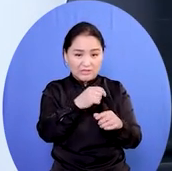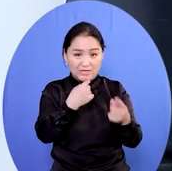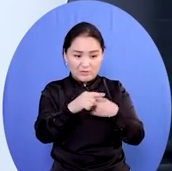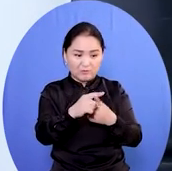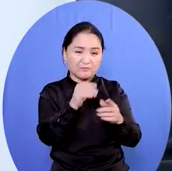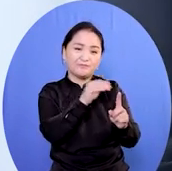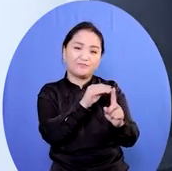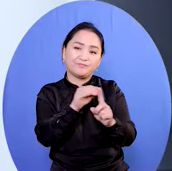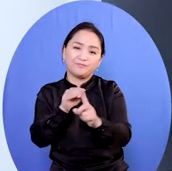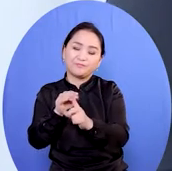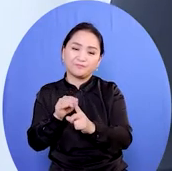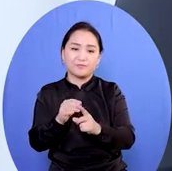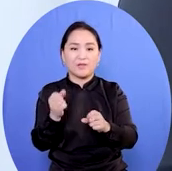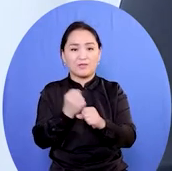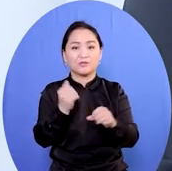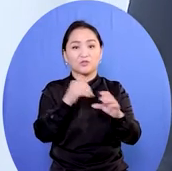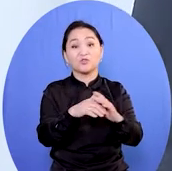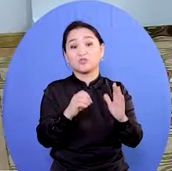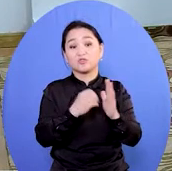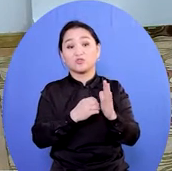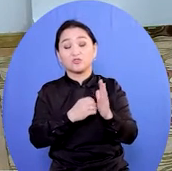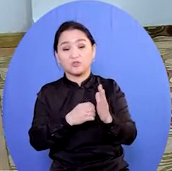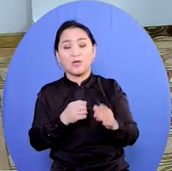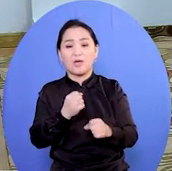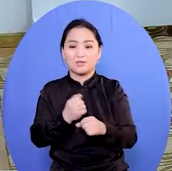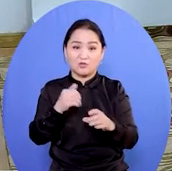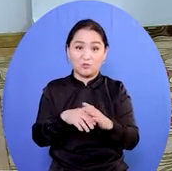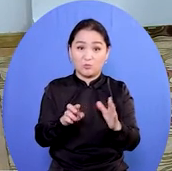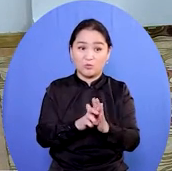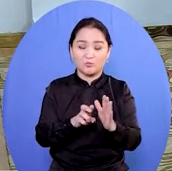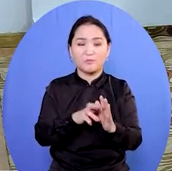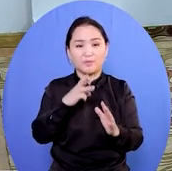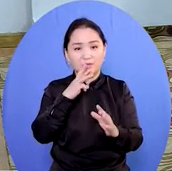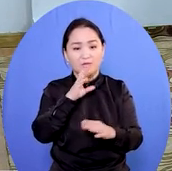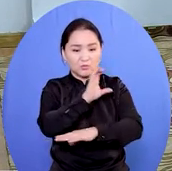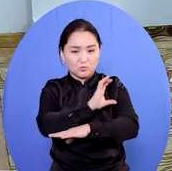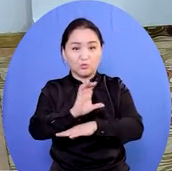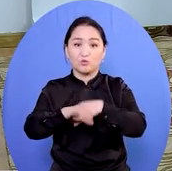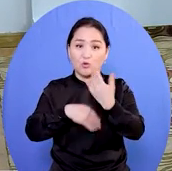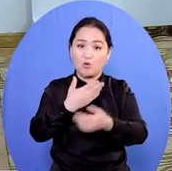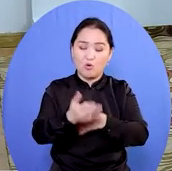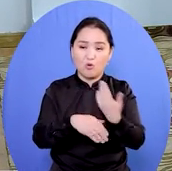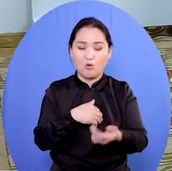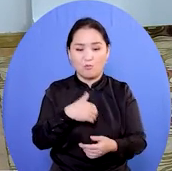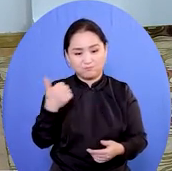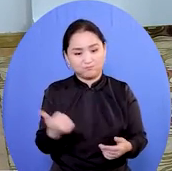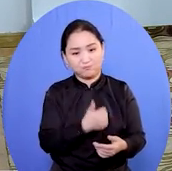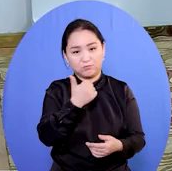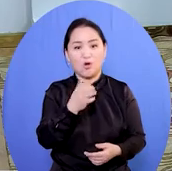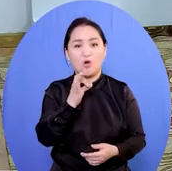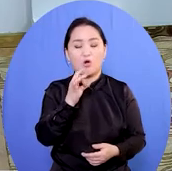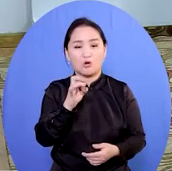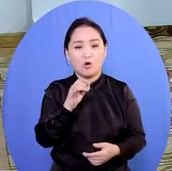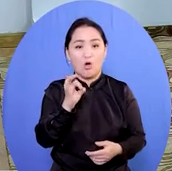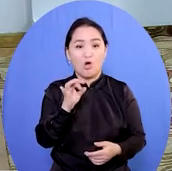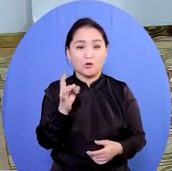төлхөө шаардаа тий одоо энд ажиллах хэвээр тав хүн ингэж ажиллах болно гэдэг ийм нэг мэдээлэл сургалтуудыг өгөөд хамруулад айлах өрхөх нь